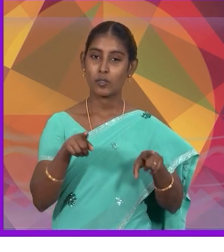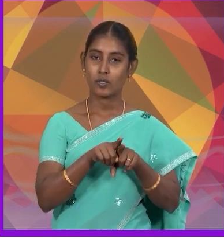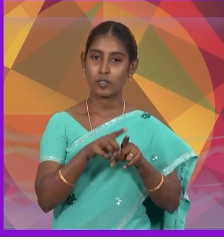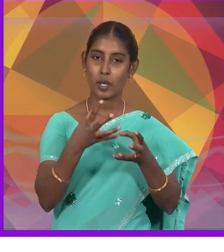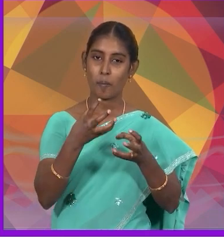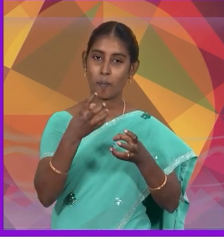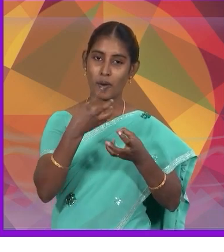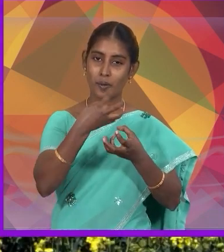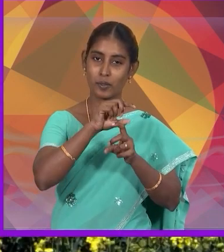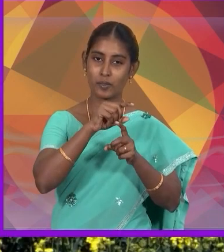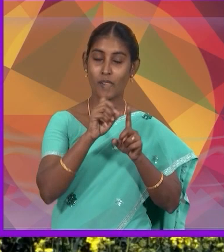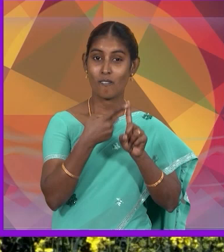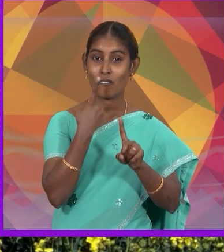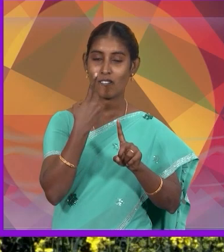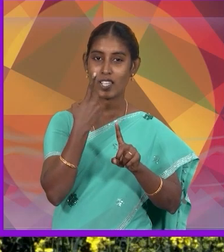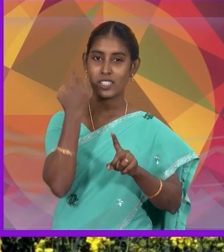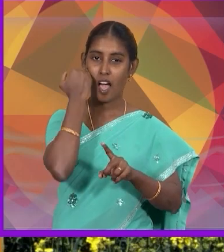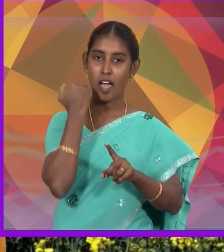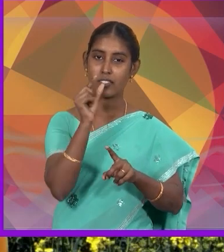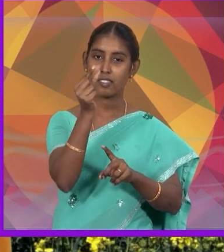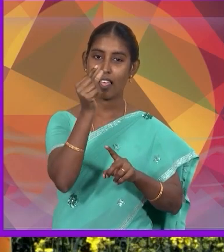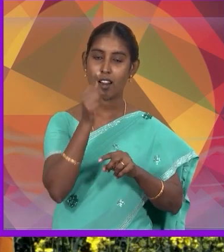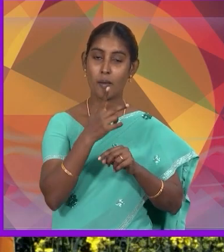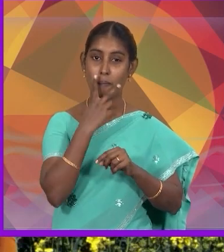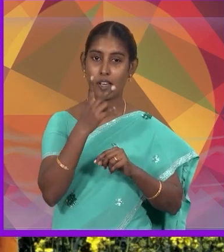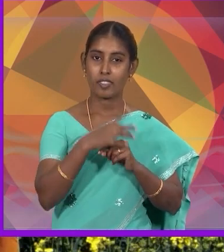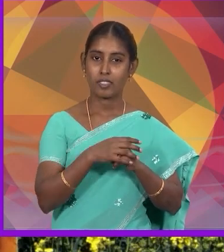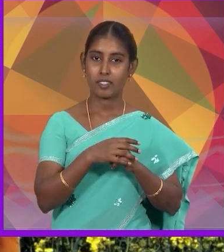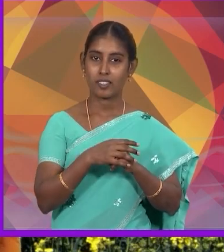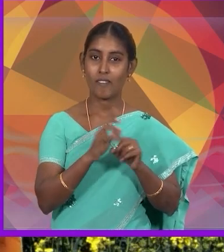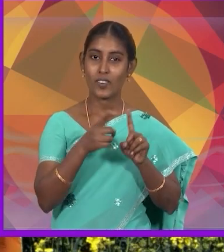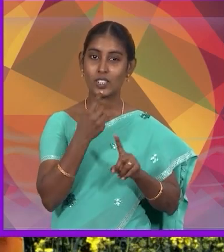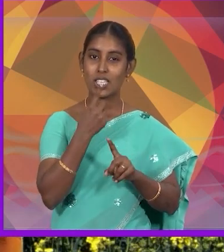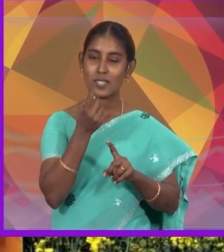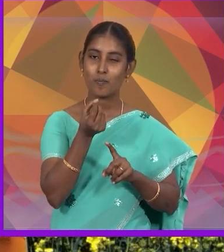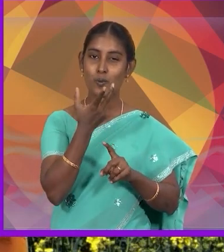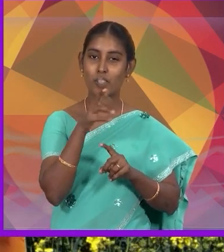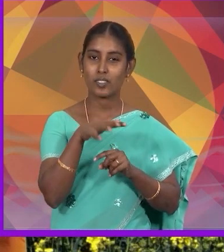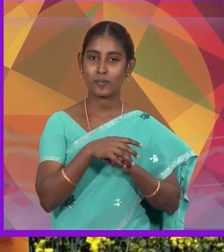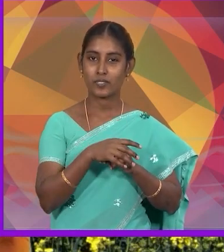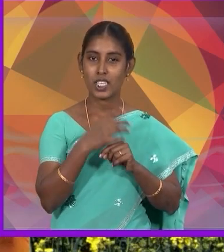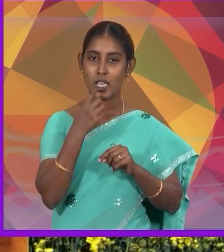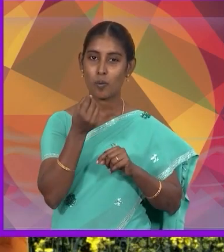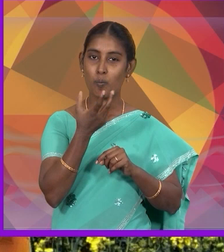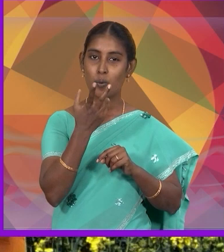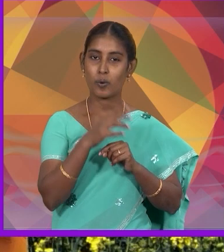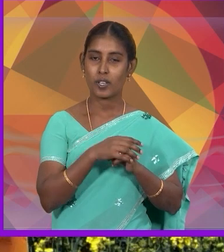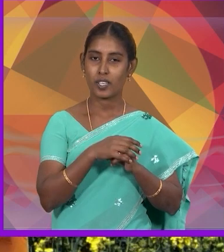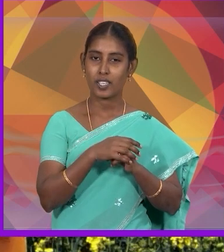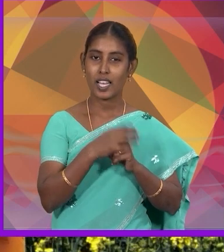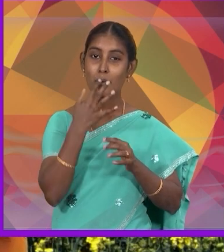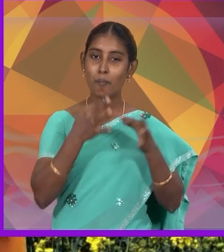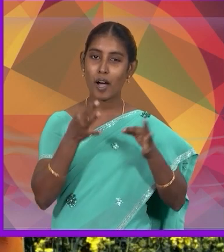எல்லாம் மயக்குதமா, முதல்ல நெல் வளர்ந்த பிறகு வெள்ளை கலர்ல பூ பூக்குங்க, அந்த பூவுல பால்